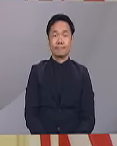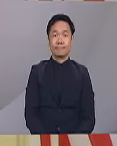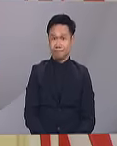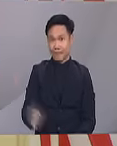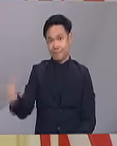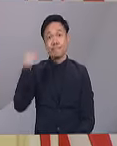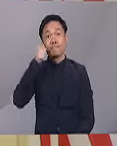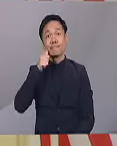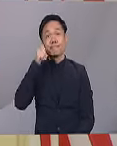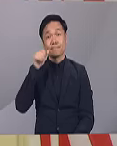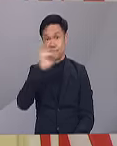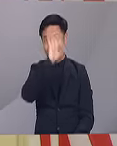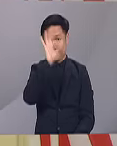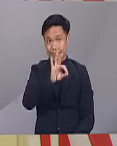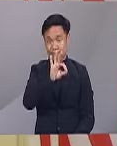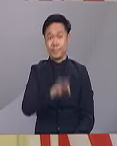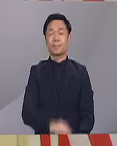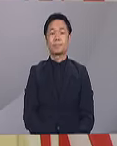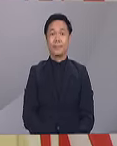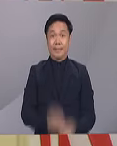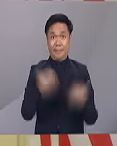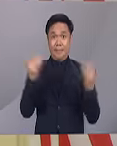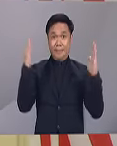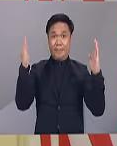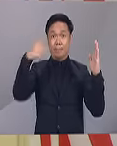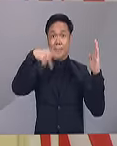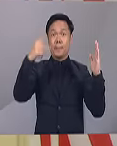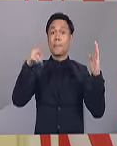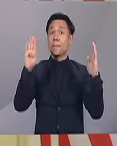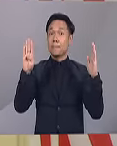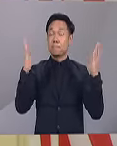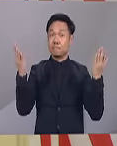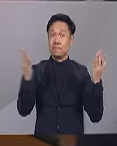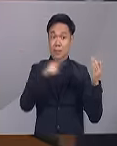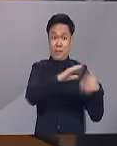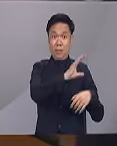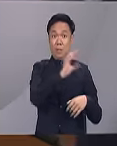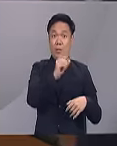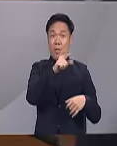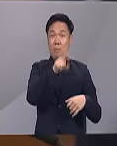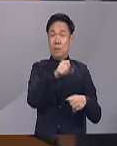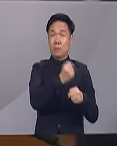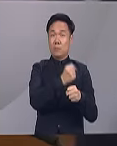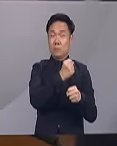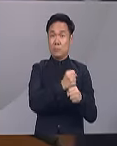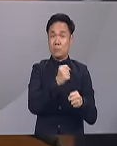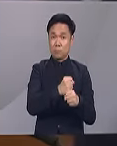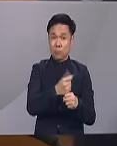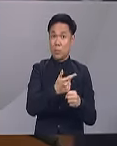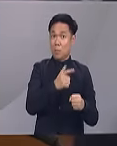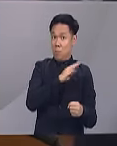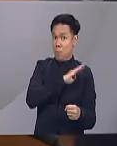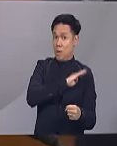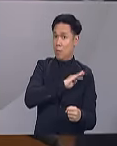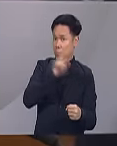Datuk Seri, semasa dalam tempoh PKPB, jika ada syarikat yang memerlukan pekerja, bolehkah majikan tu